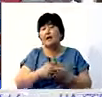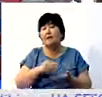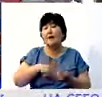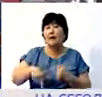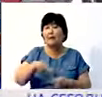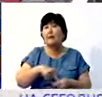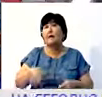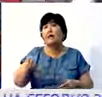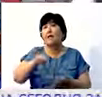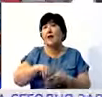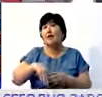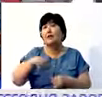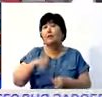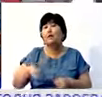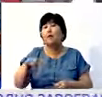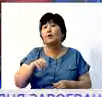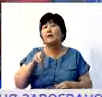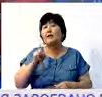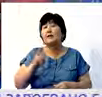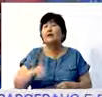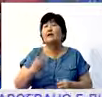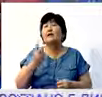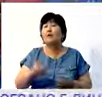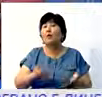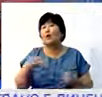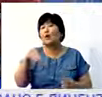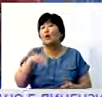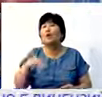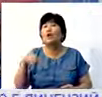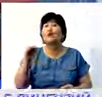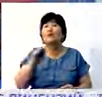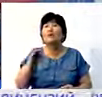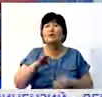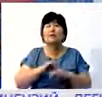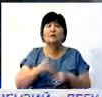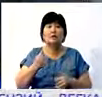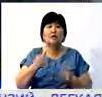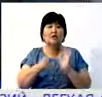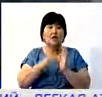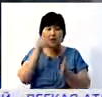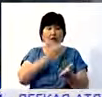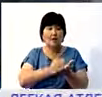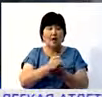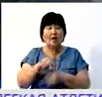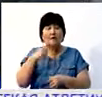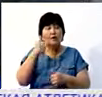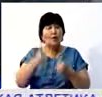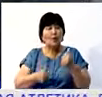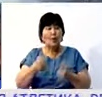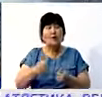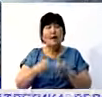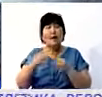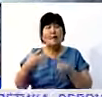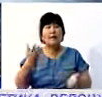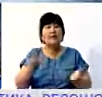предпринимателя, мецената, депутата областного маслихата двух созывов Тогыса Жумашева проводится вот уже 6 лет. В этом году в соревнованиях по